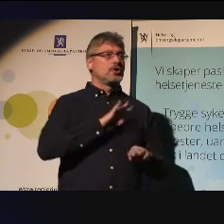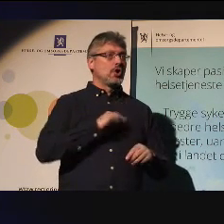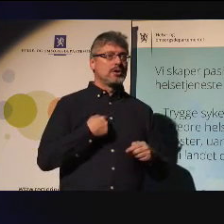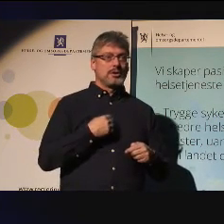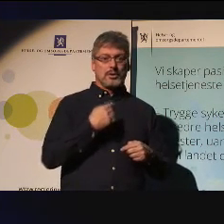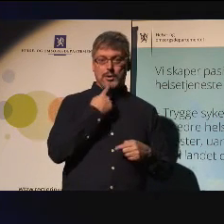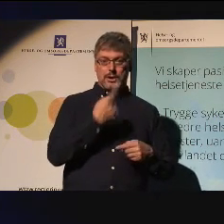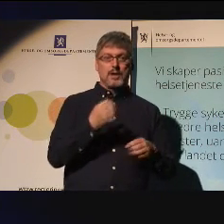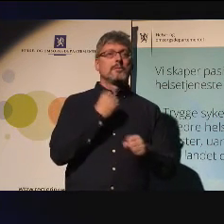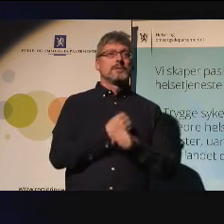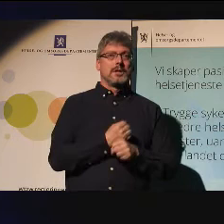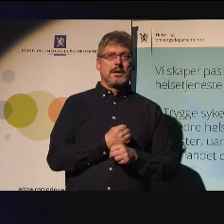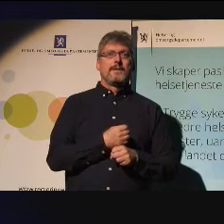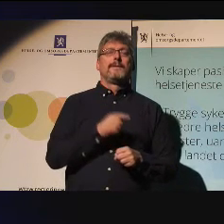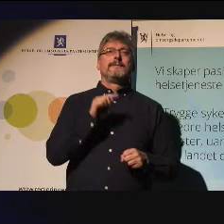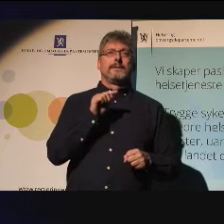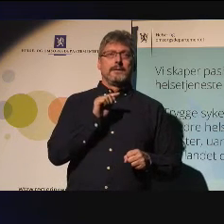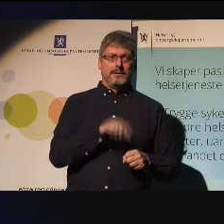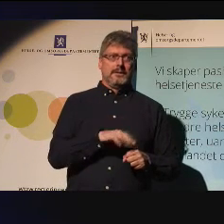sant det, og dette alvorlig.